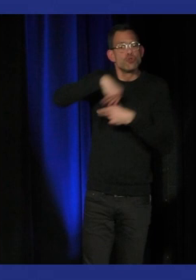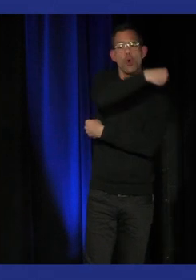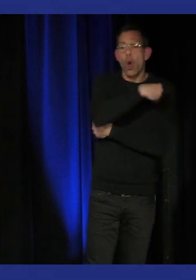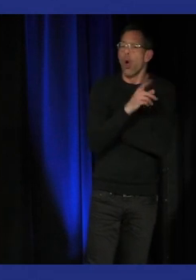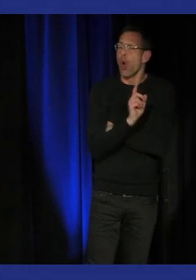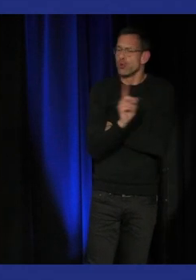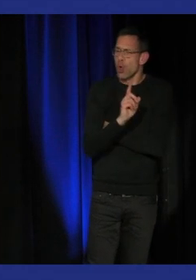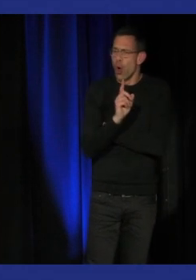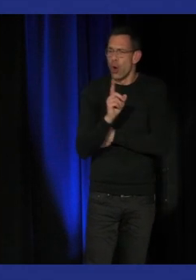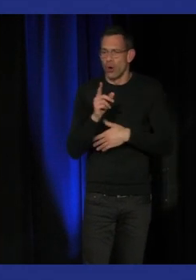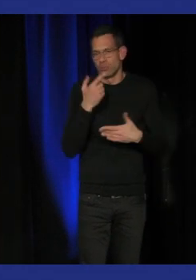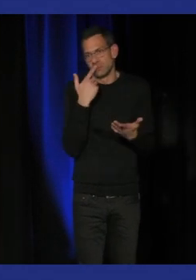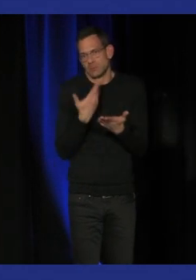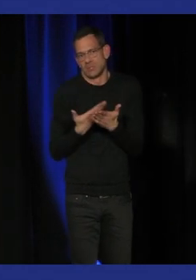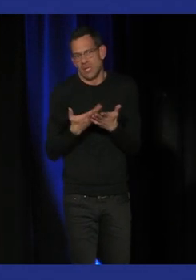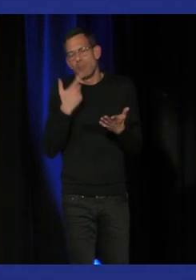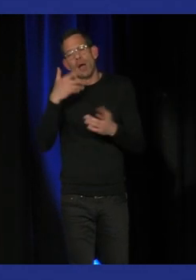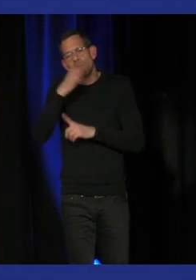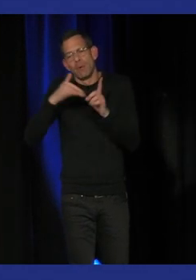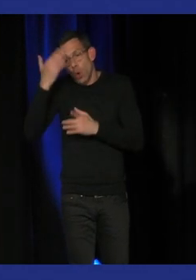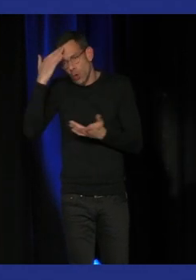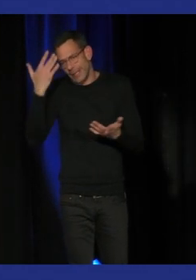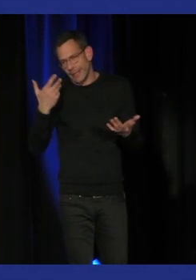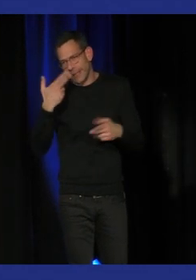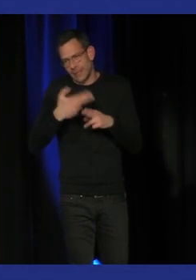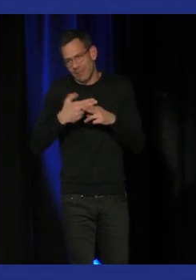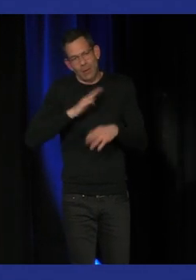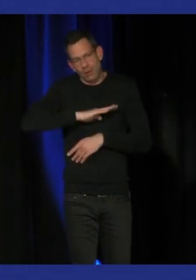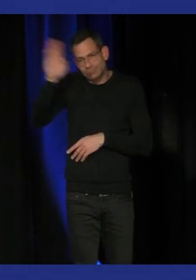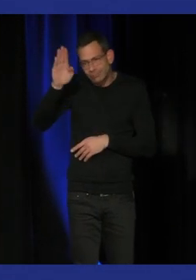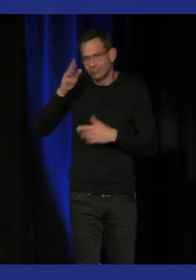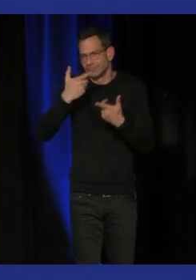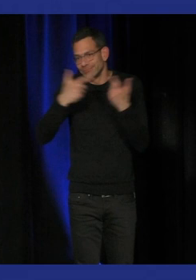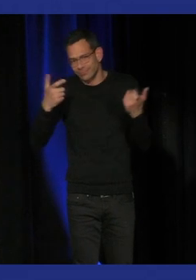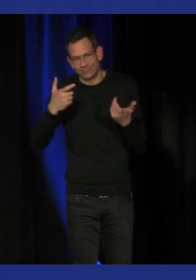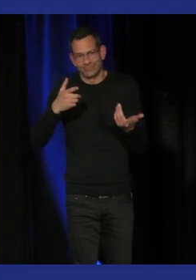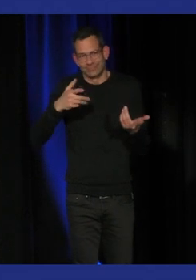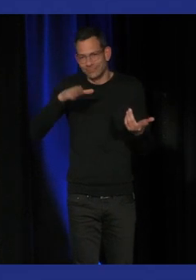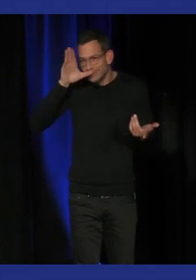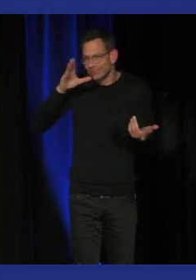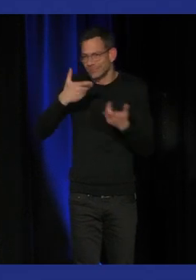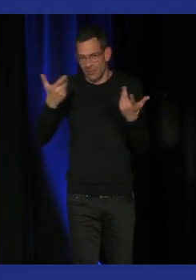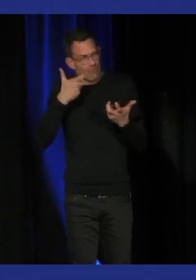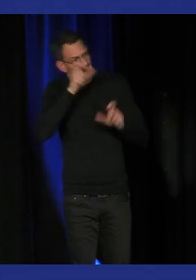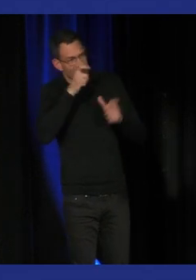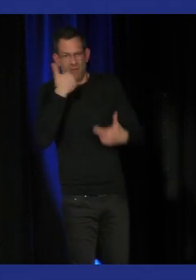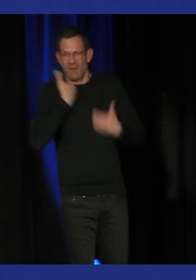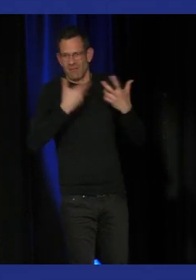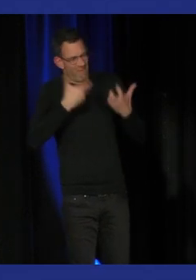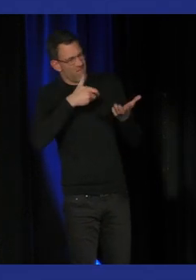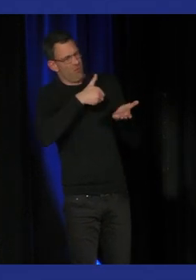cela de sociétés qu'on a malheureusement connues, le nazisme, la barbarie nazie, qui consiste à exclure les personnes